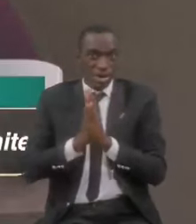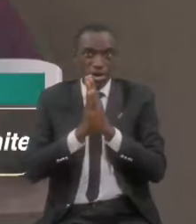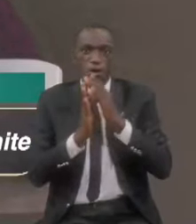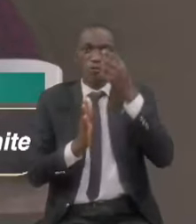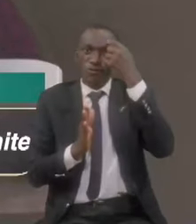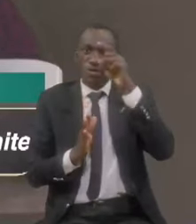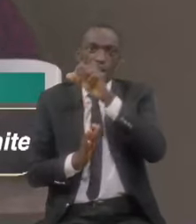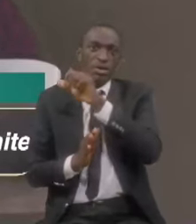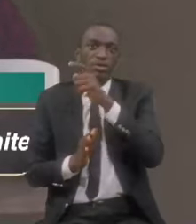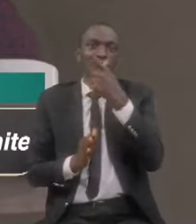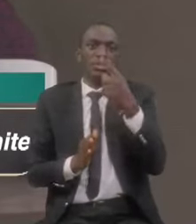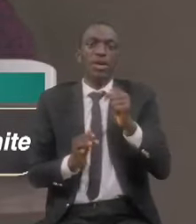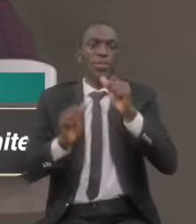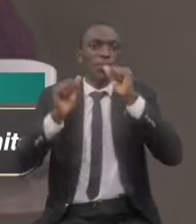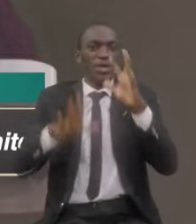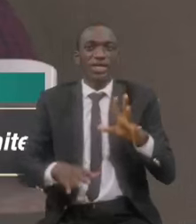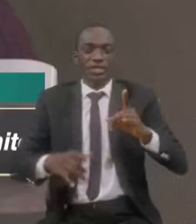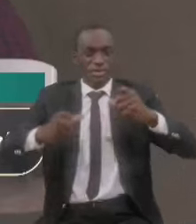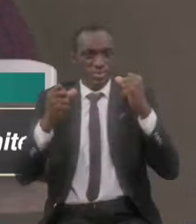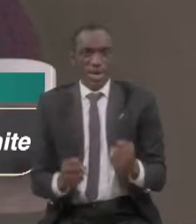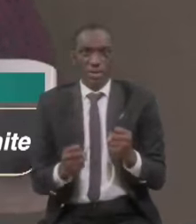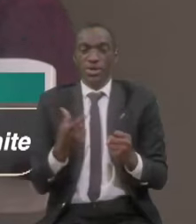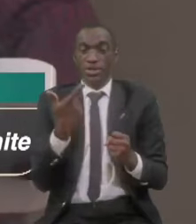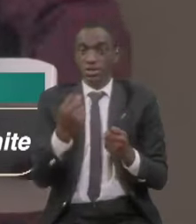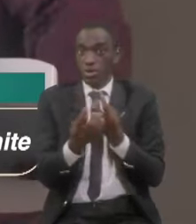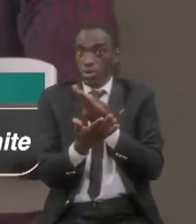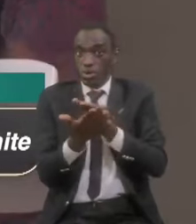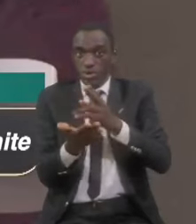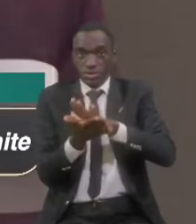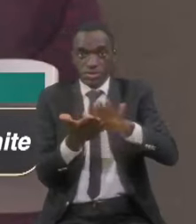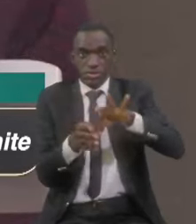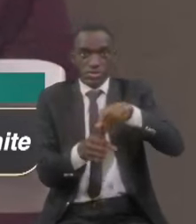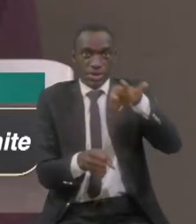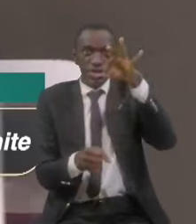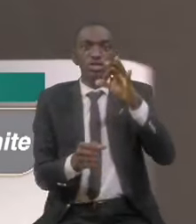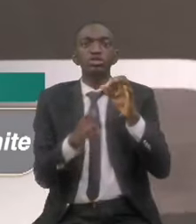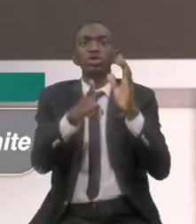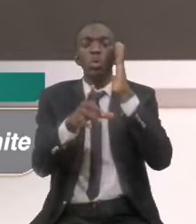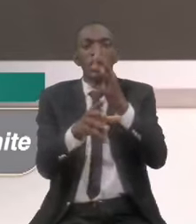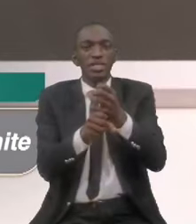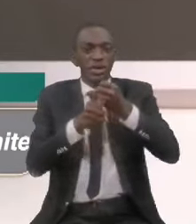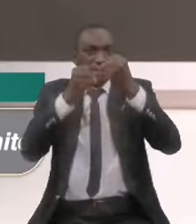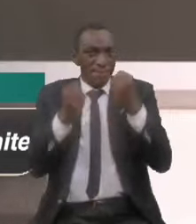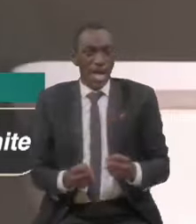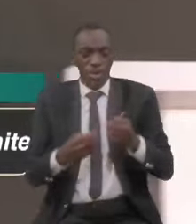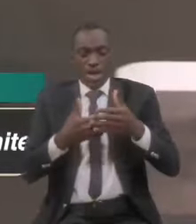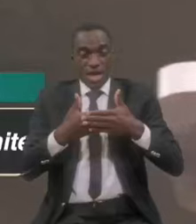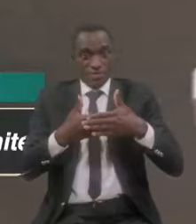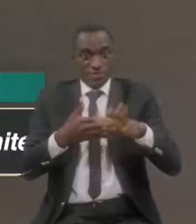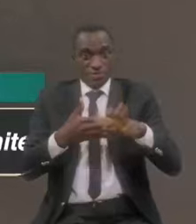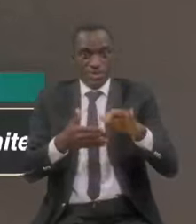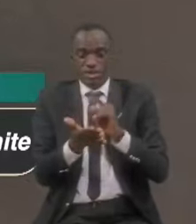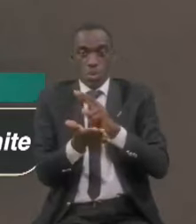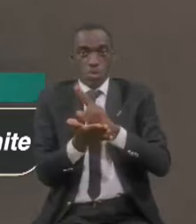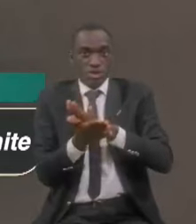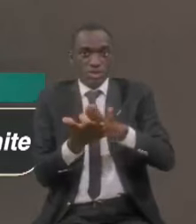tout en priant pour la dynamite bénie. Vous recevez une puissance. Le Saint-Esprit survenant sur vous. Il